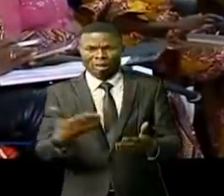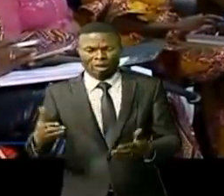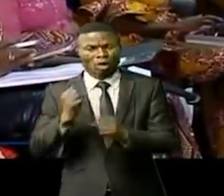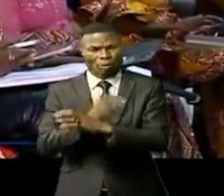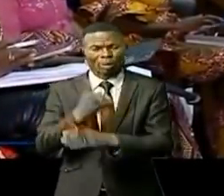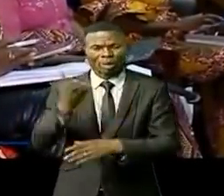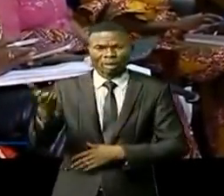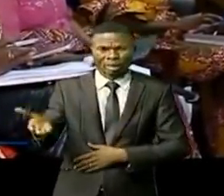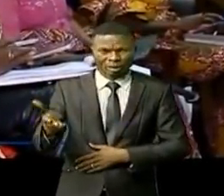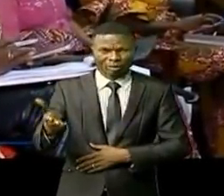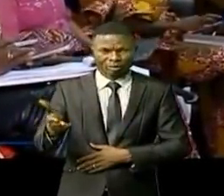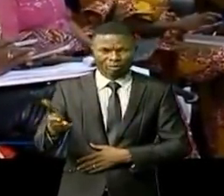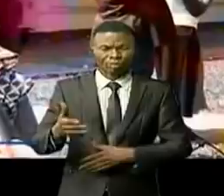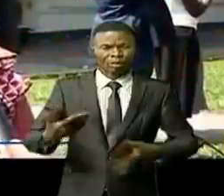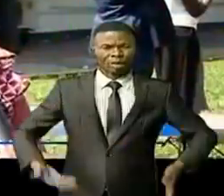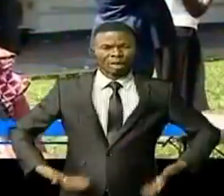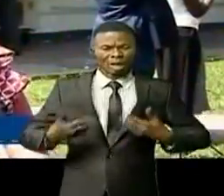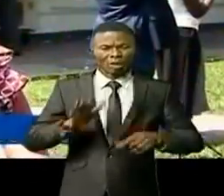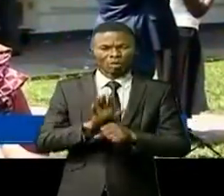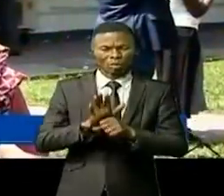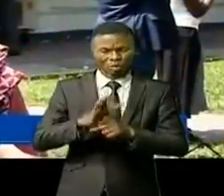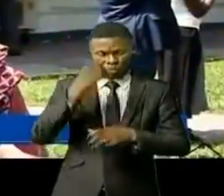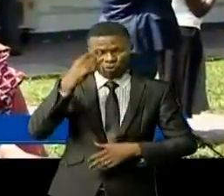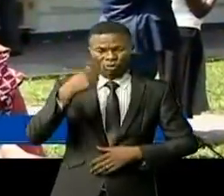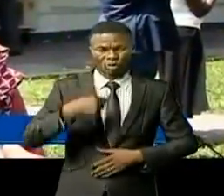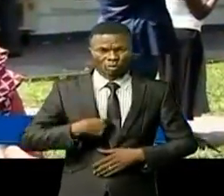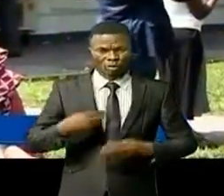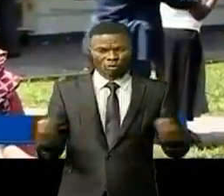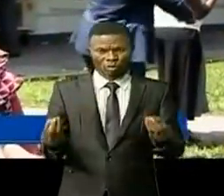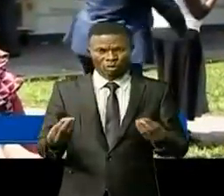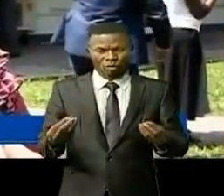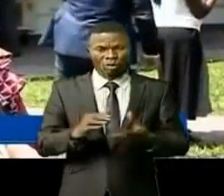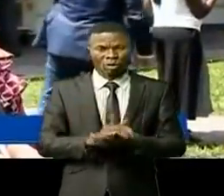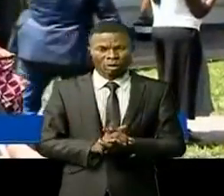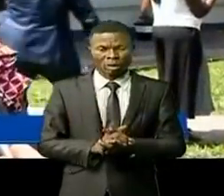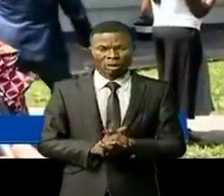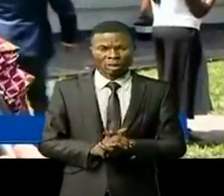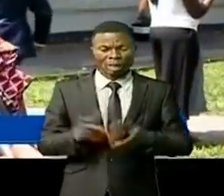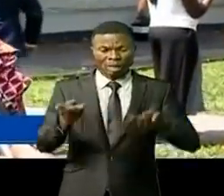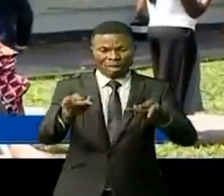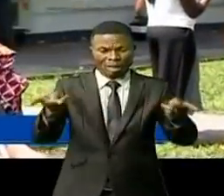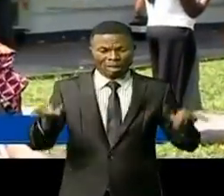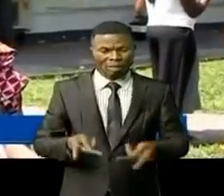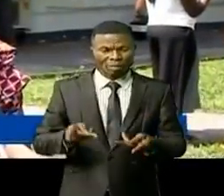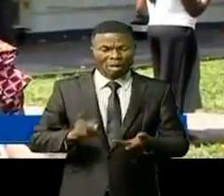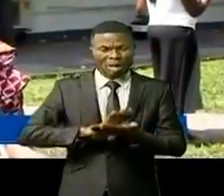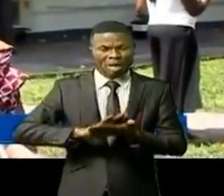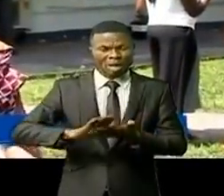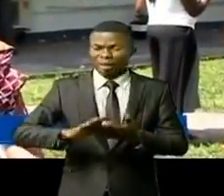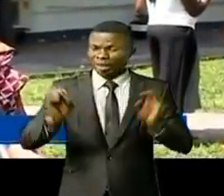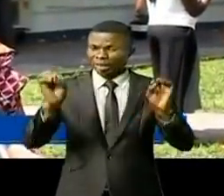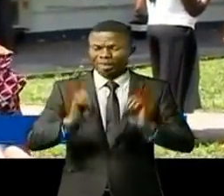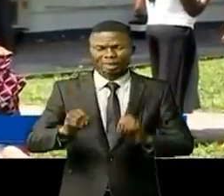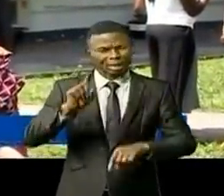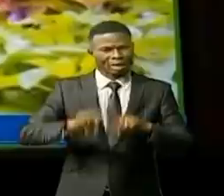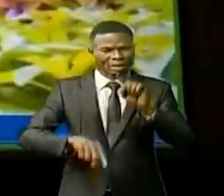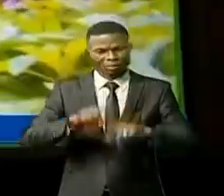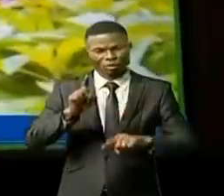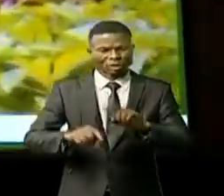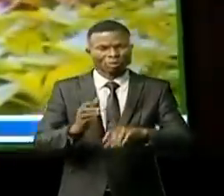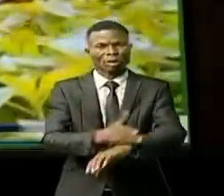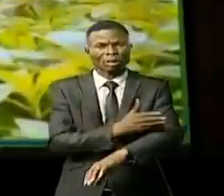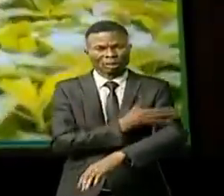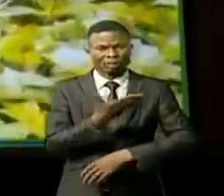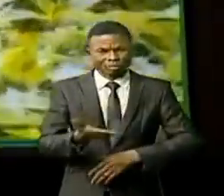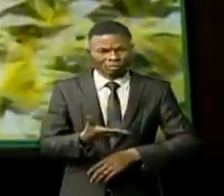disponibles. C'est un grand plaisir pour moi parce que sans un environnement sain, on ne peut rien faire. Et